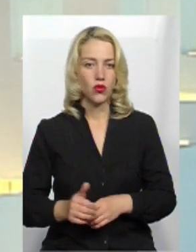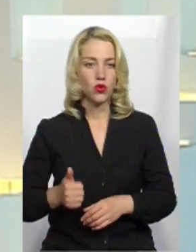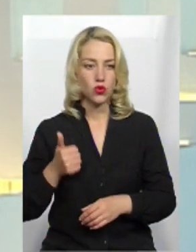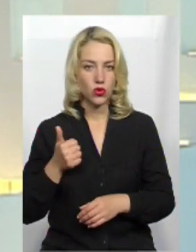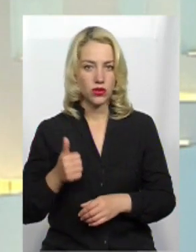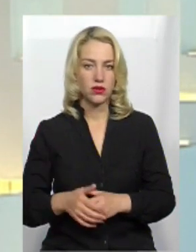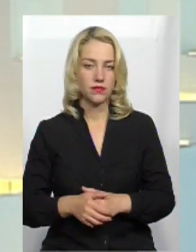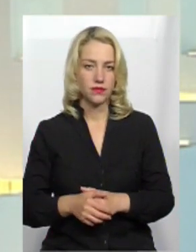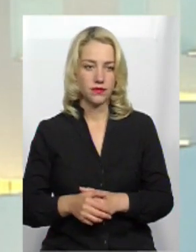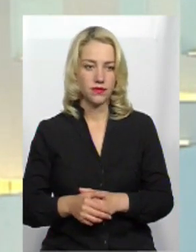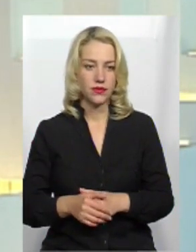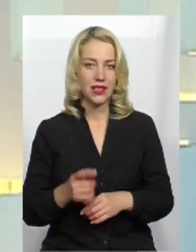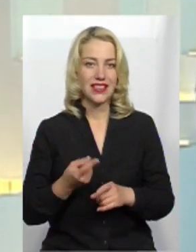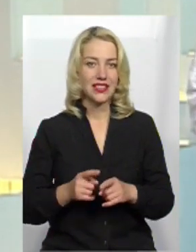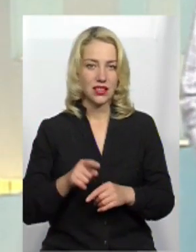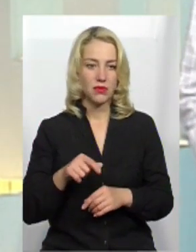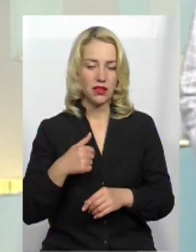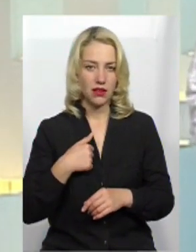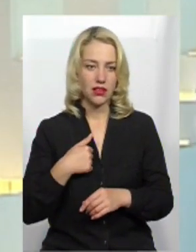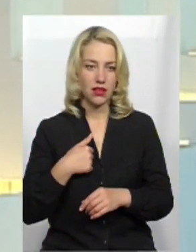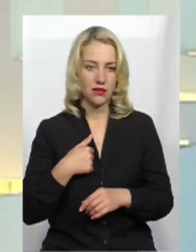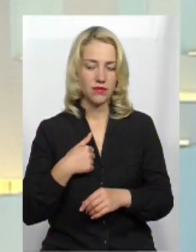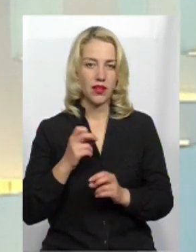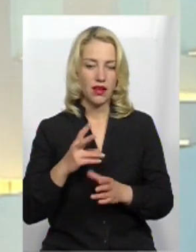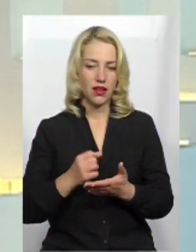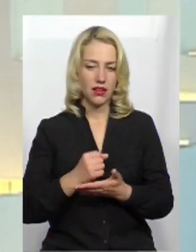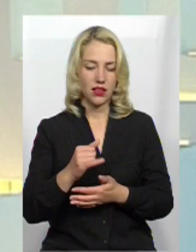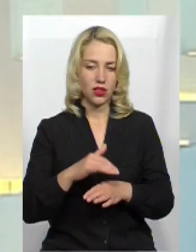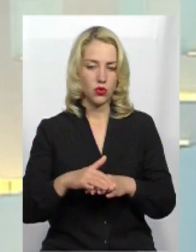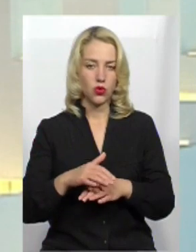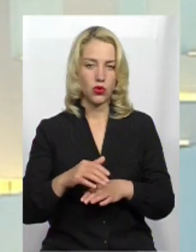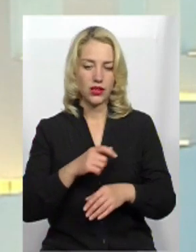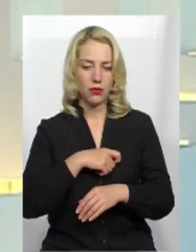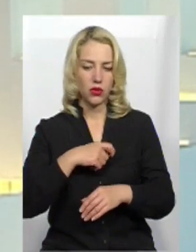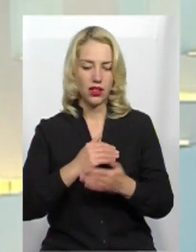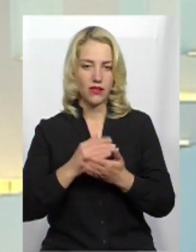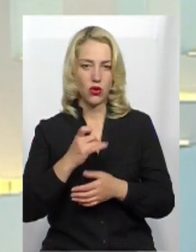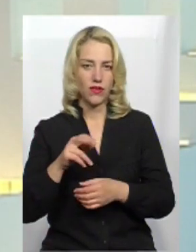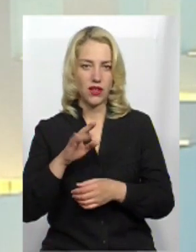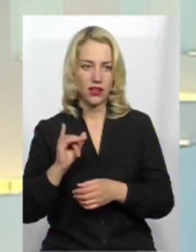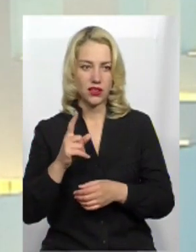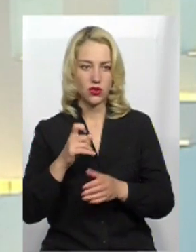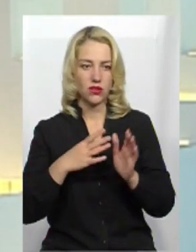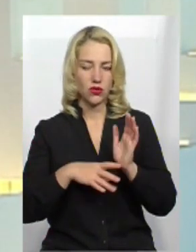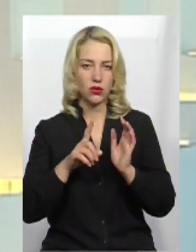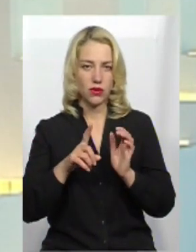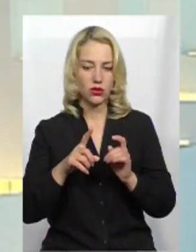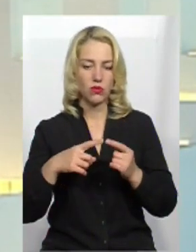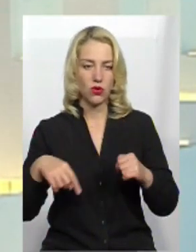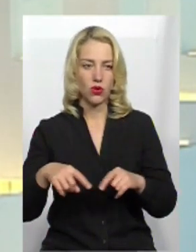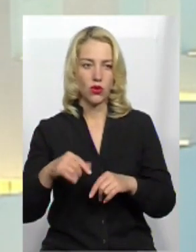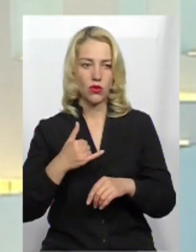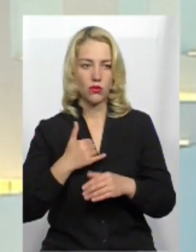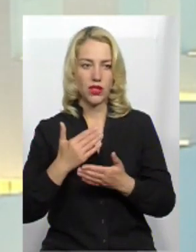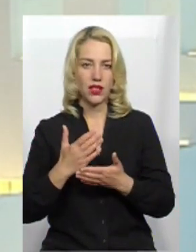достойні. І саме так я, як кандидат у депутати до Верховної Ради по 191 округу, у мене